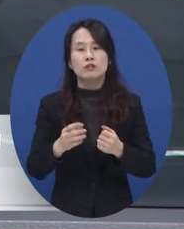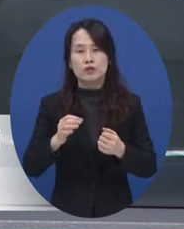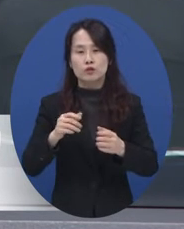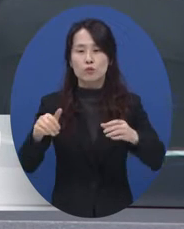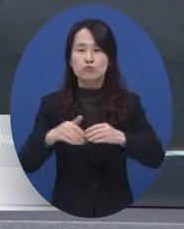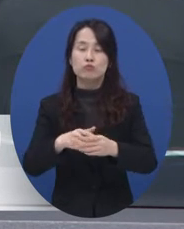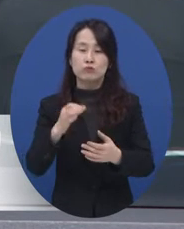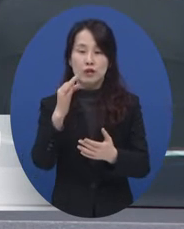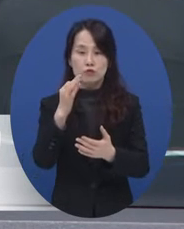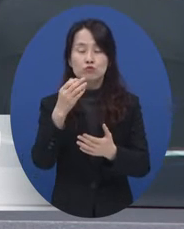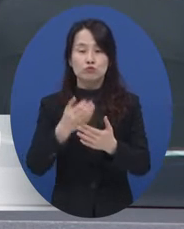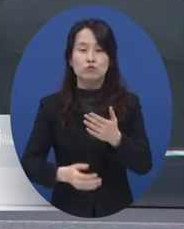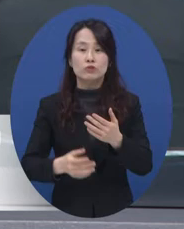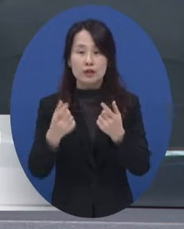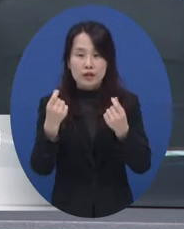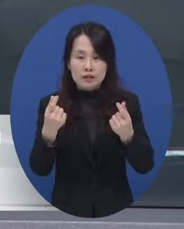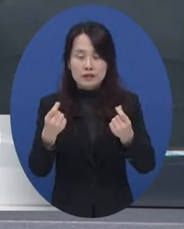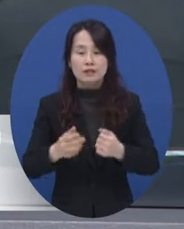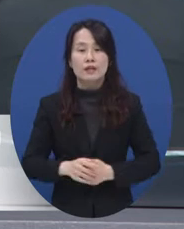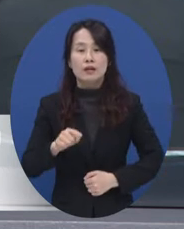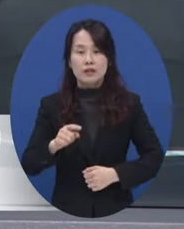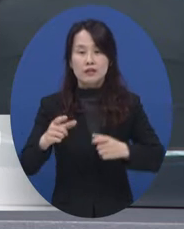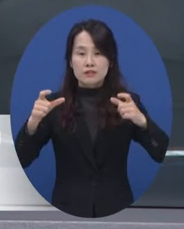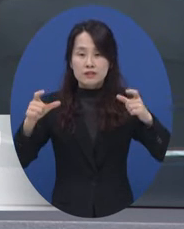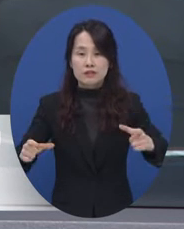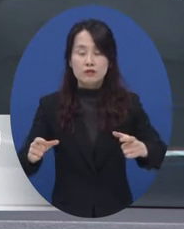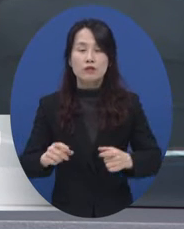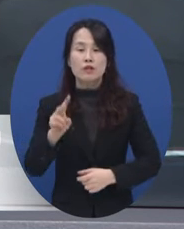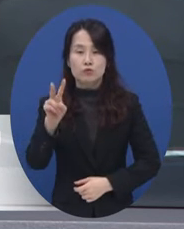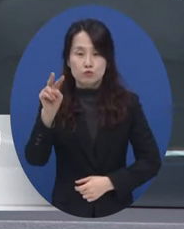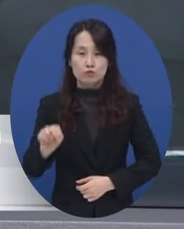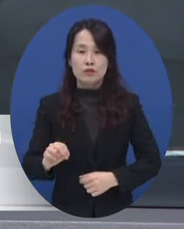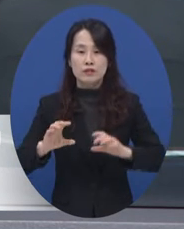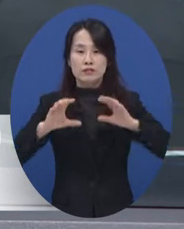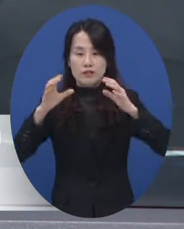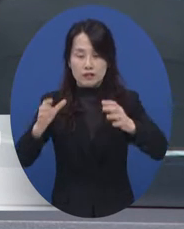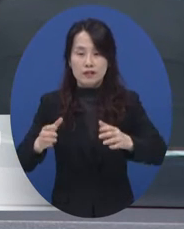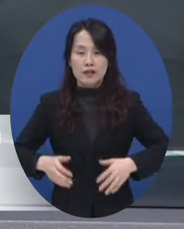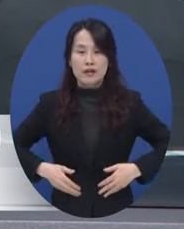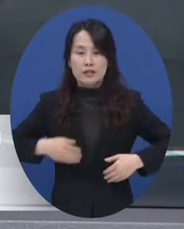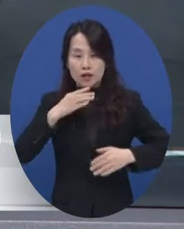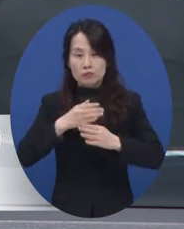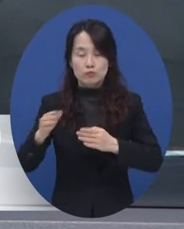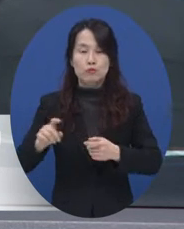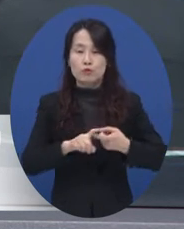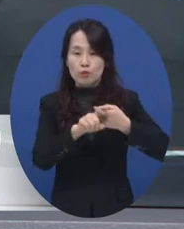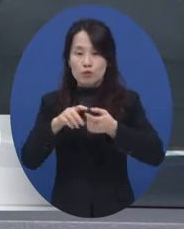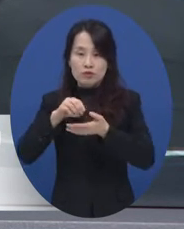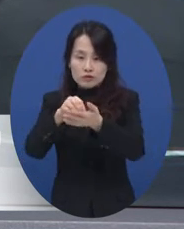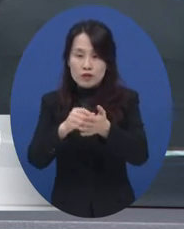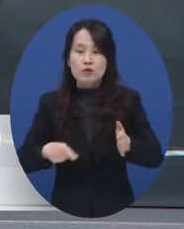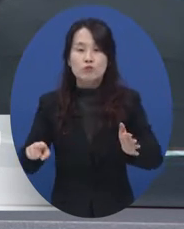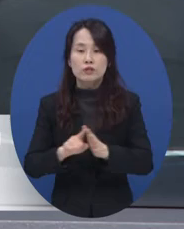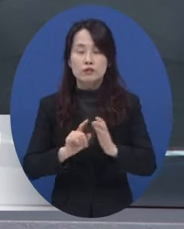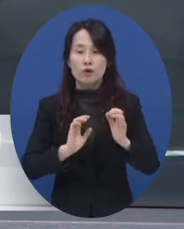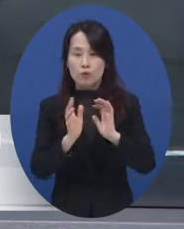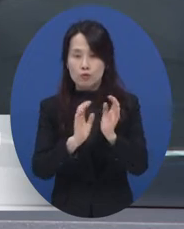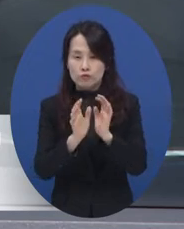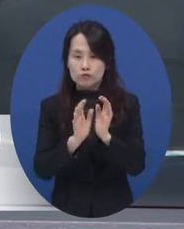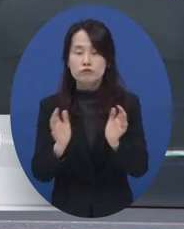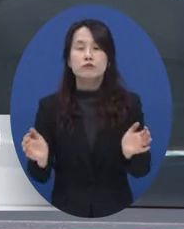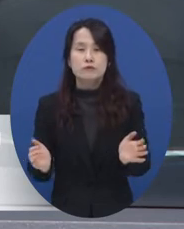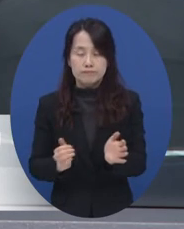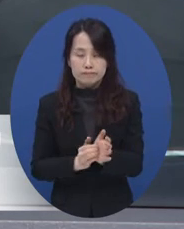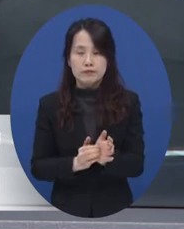한데요. 이런 DMZ의 유네스코 세계유산 남북 공동 등재를 위해 각국 전문가들이 머리를 맞대는 심포지엄이